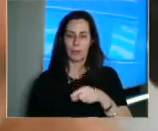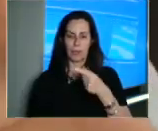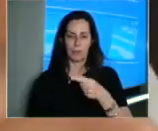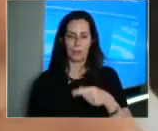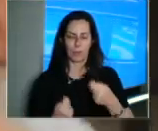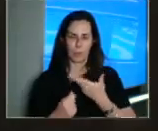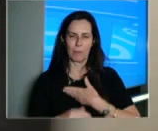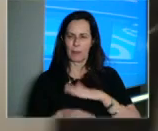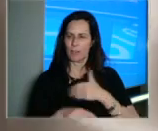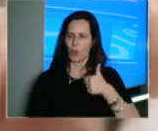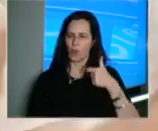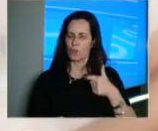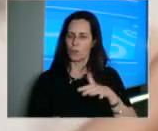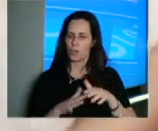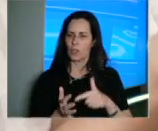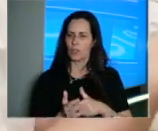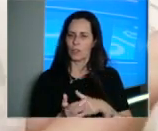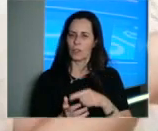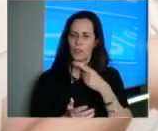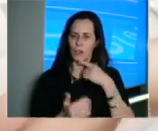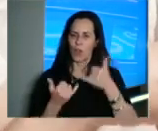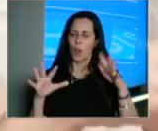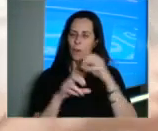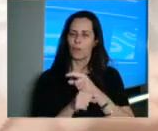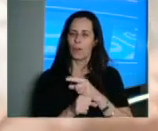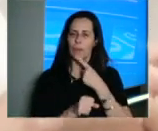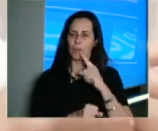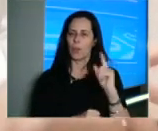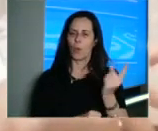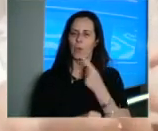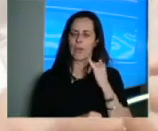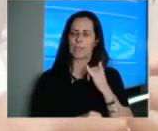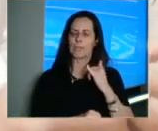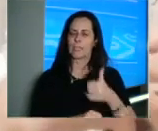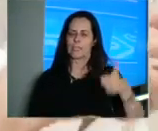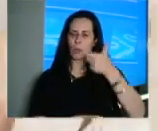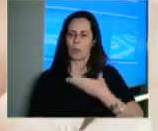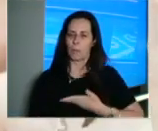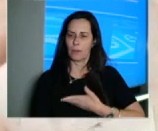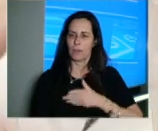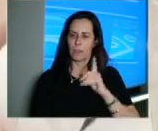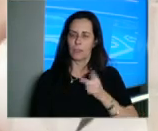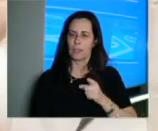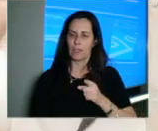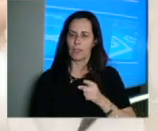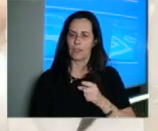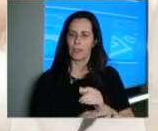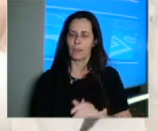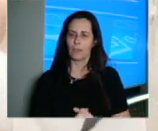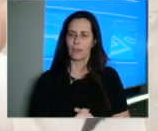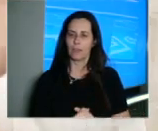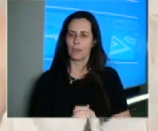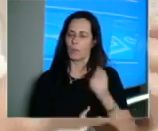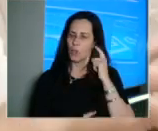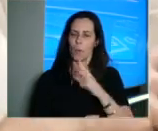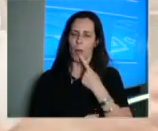ממשלה. הסקופ אומר שהיום בערב הוא יגיד לכולכם איזה שר הוא יהיה. אנחנו צריכים להקשיב היטב לדבריו.